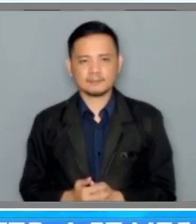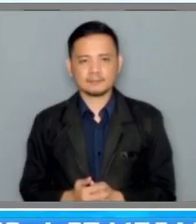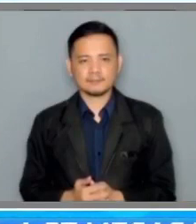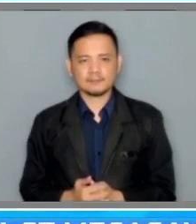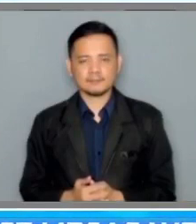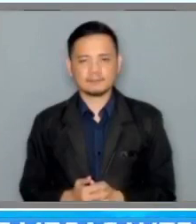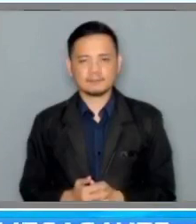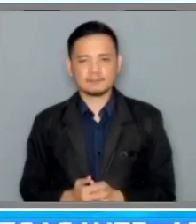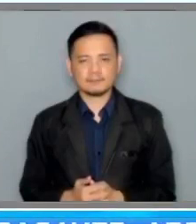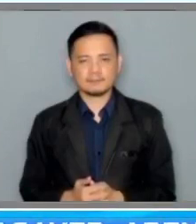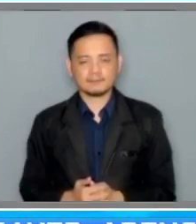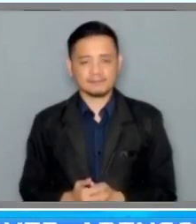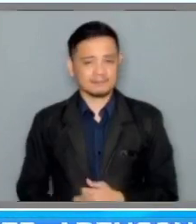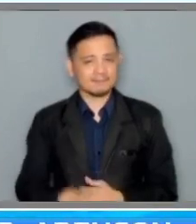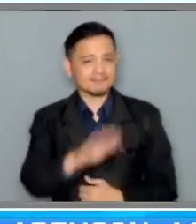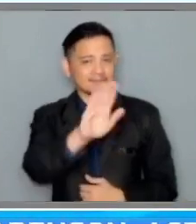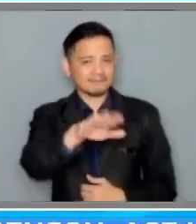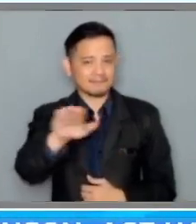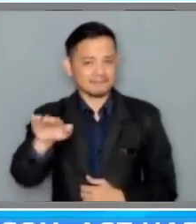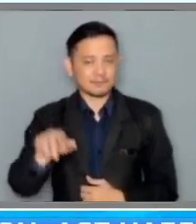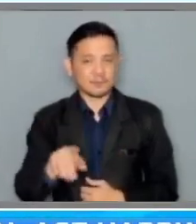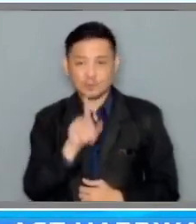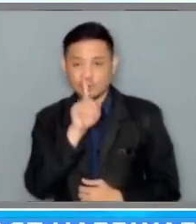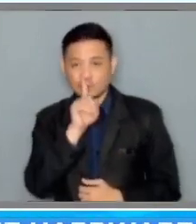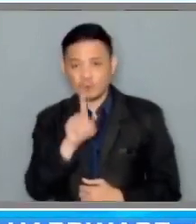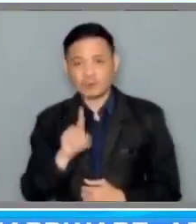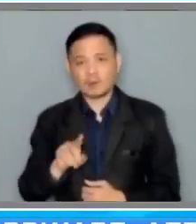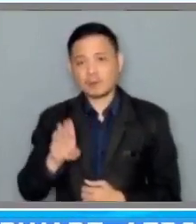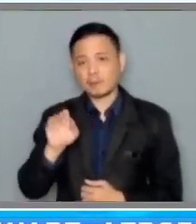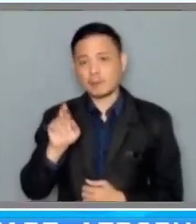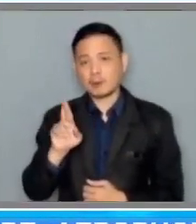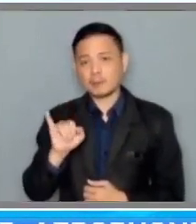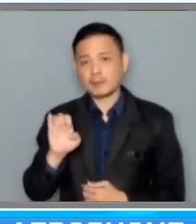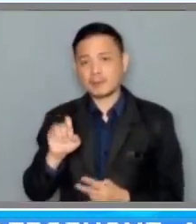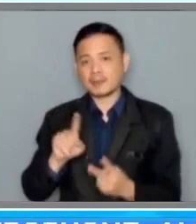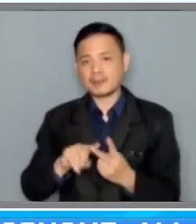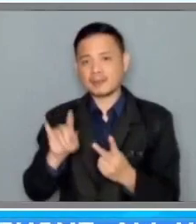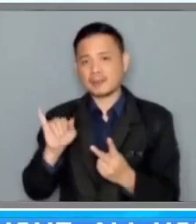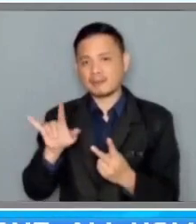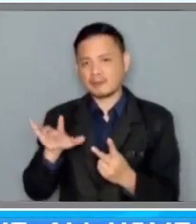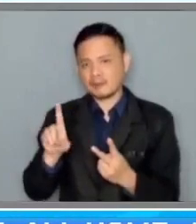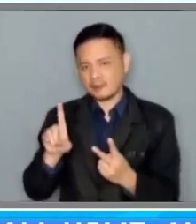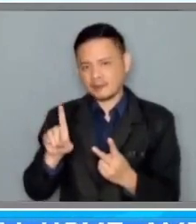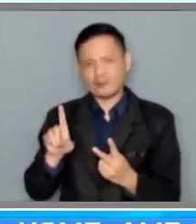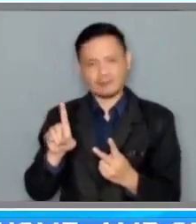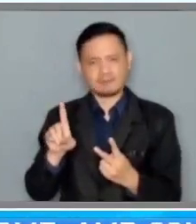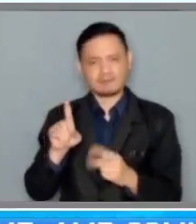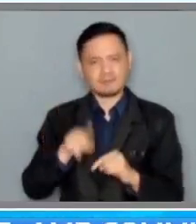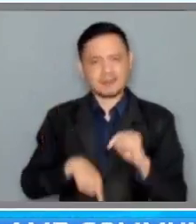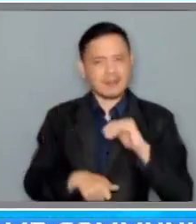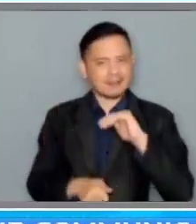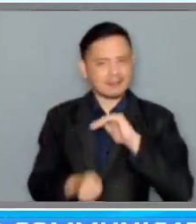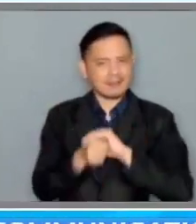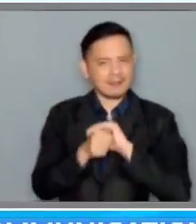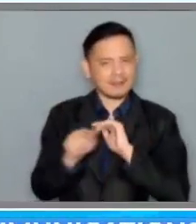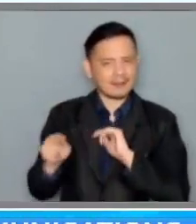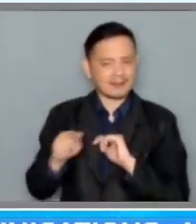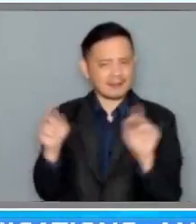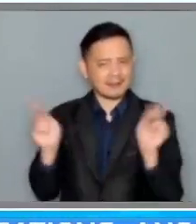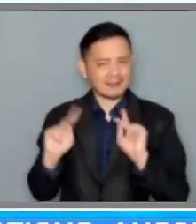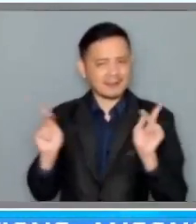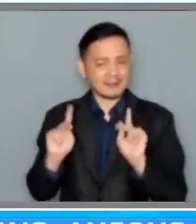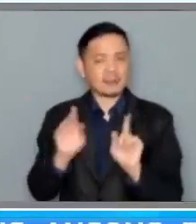Talagang hindi maitatago ang Bardakilig sa trailer ng upcoming Kapuso Special Limited Series na Maging Sino Ka